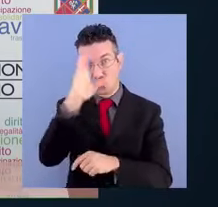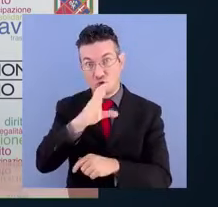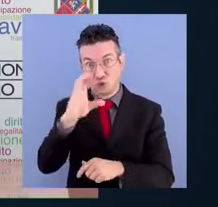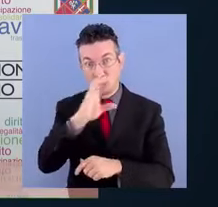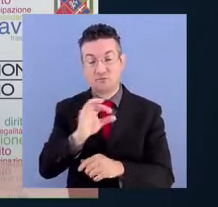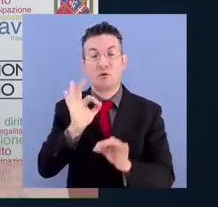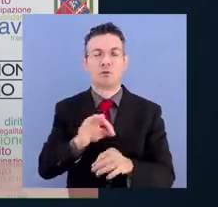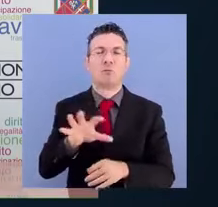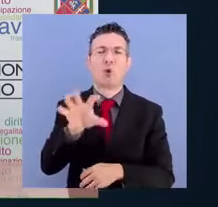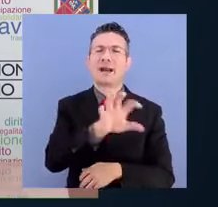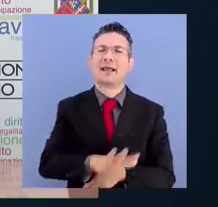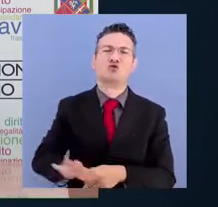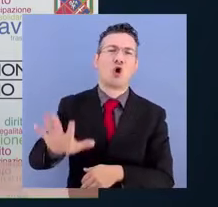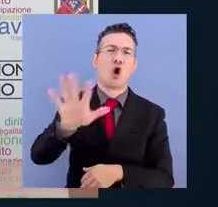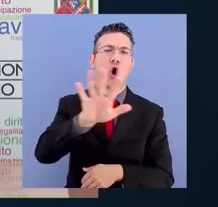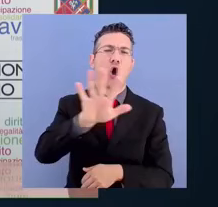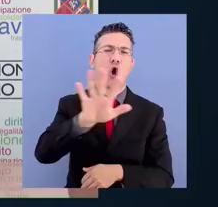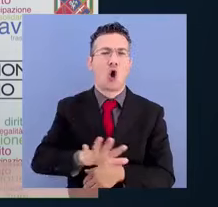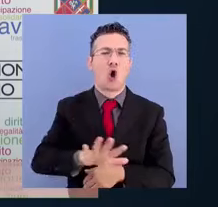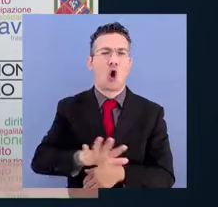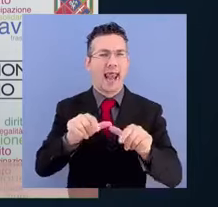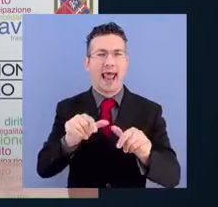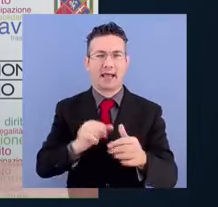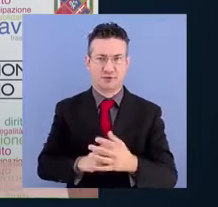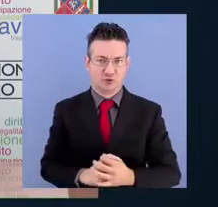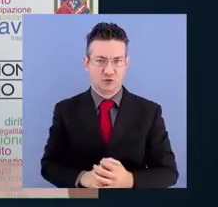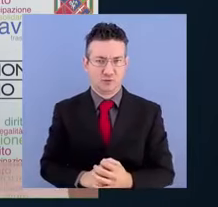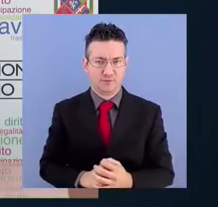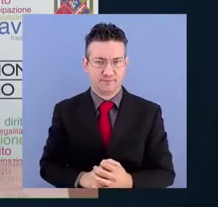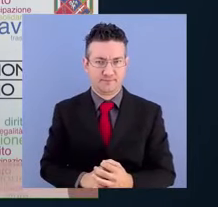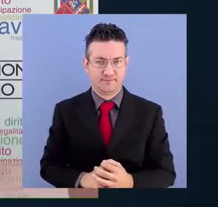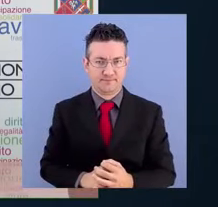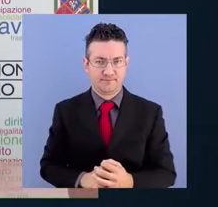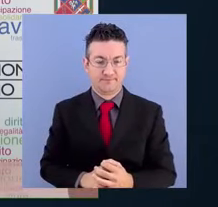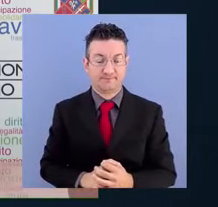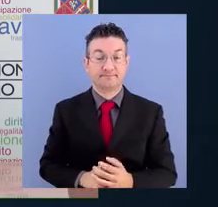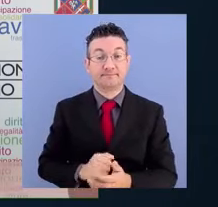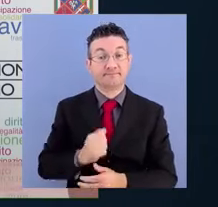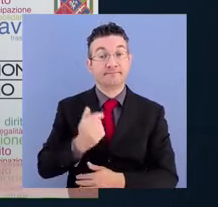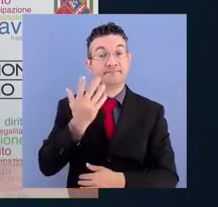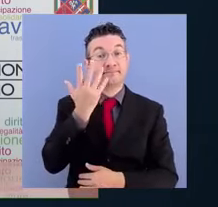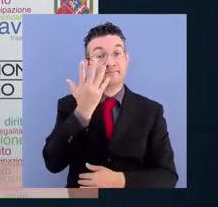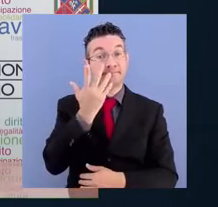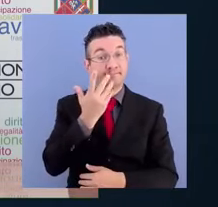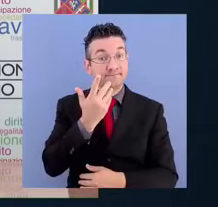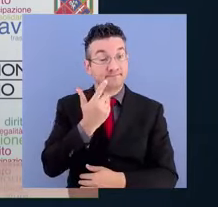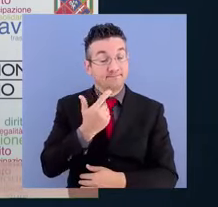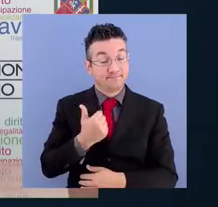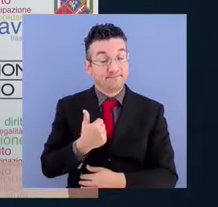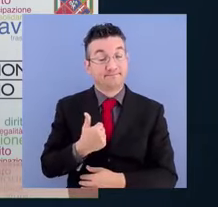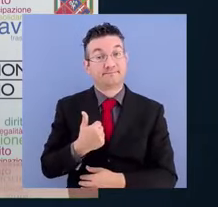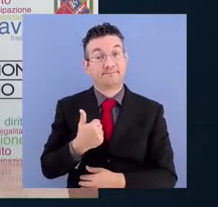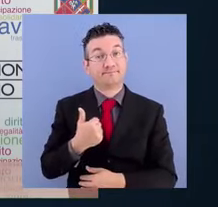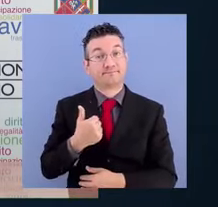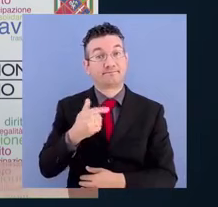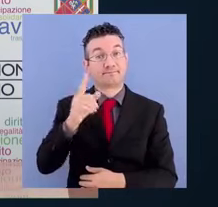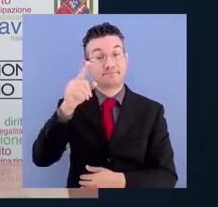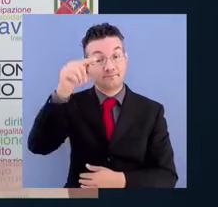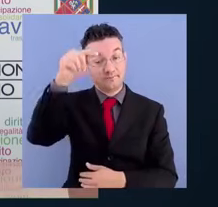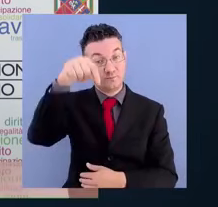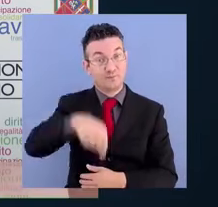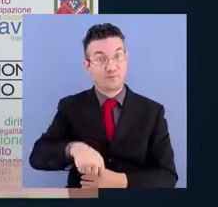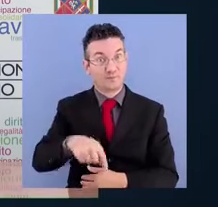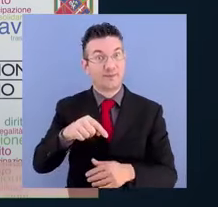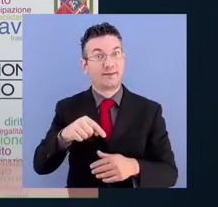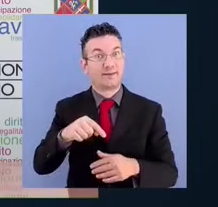regionale e allargando diciamo così già a sud del lazio la rete di